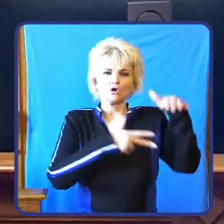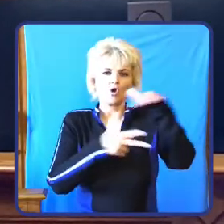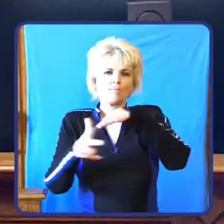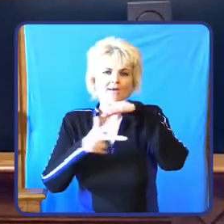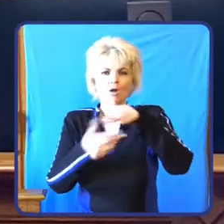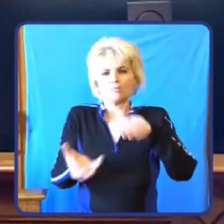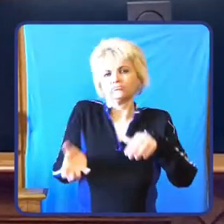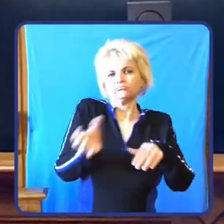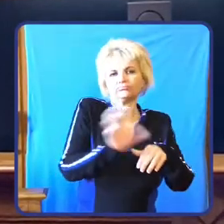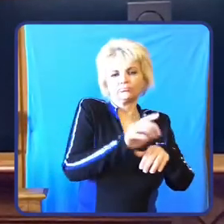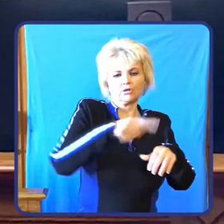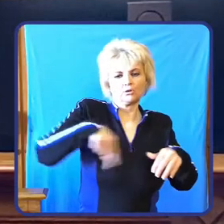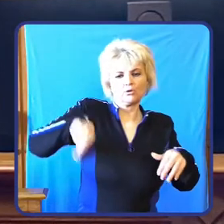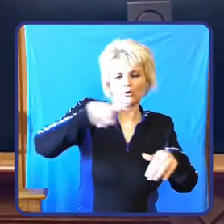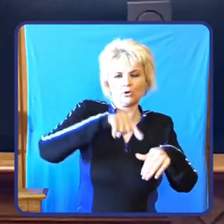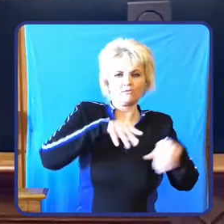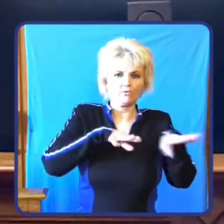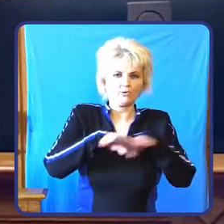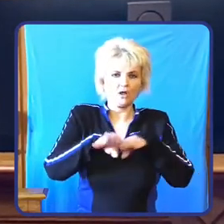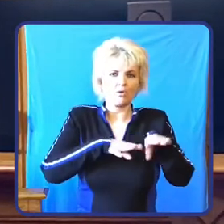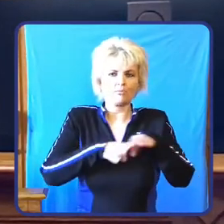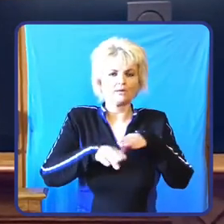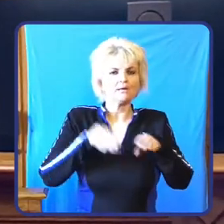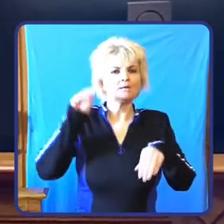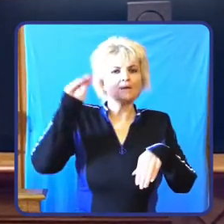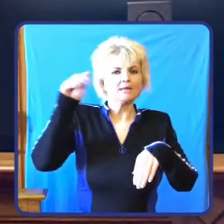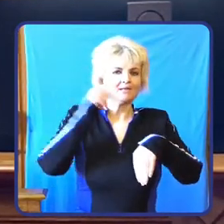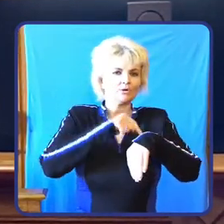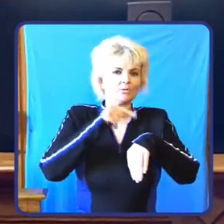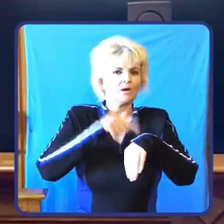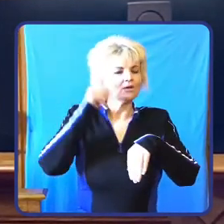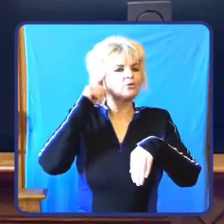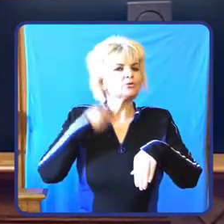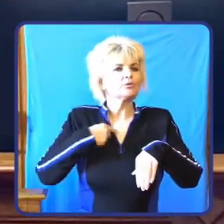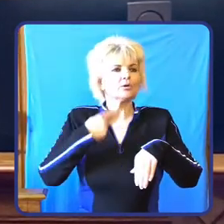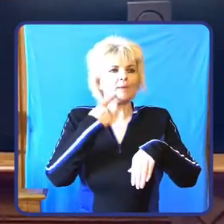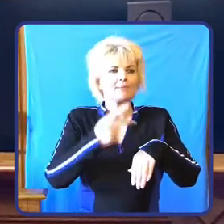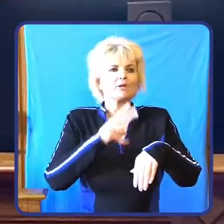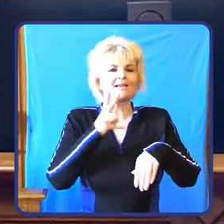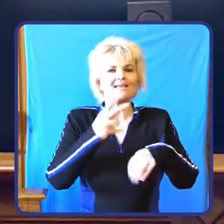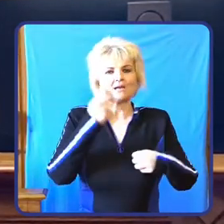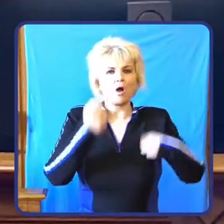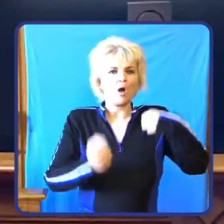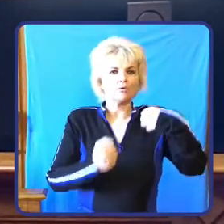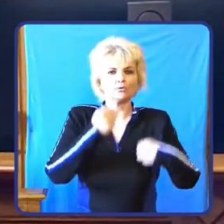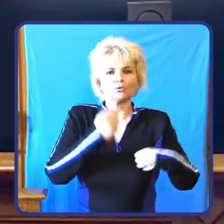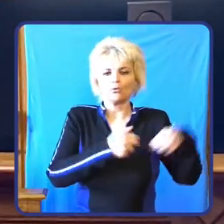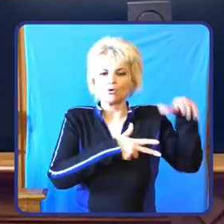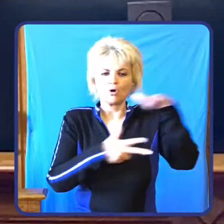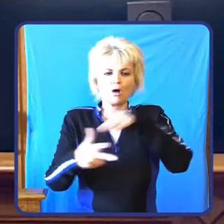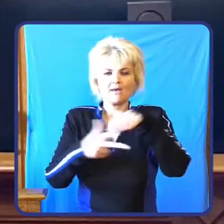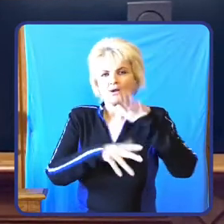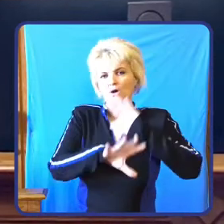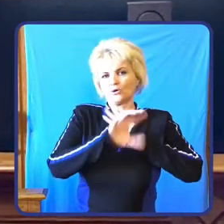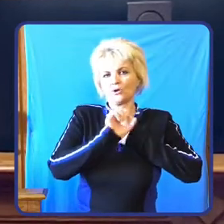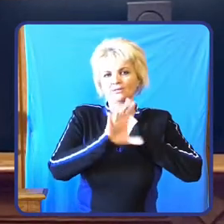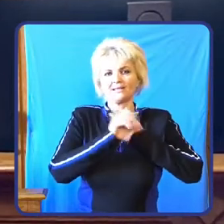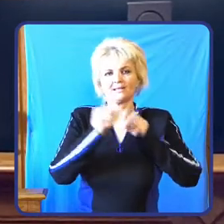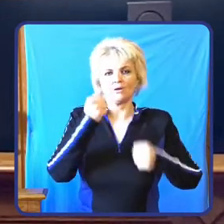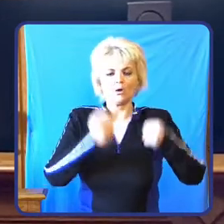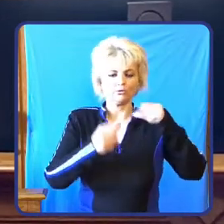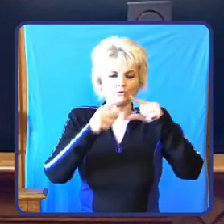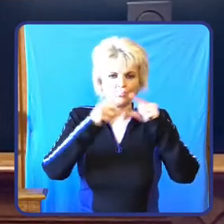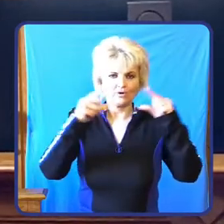kihelyezve, tehát a bejelentett időpontban meg tudjuk mondani, hogy kik azok az autósok. Az ottani kamera az rögzíti az autókat, a